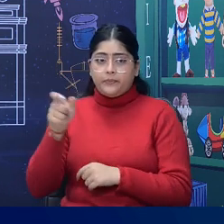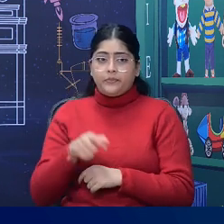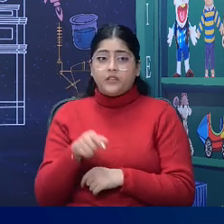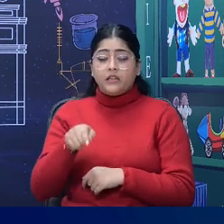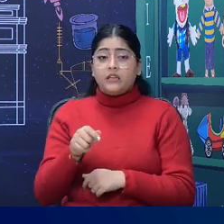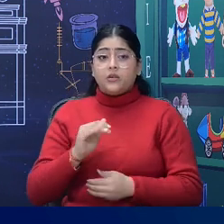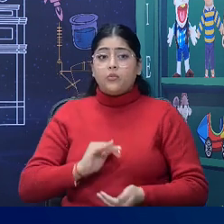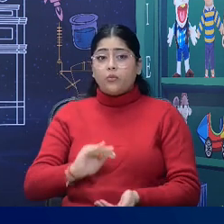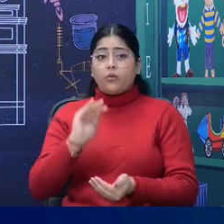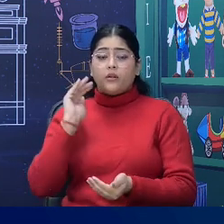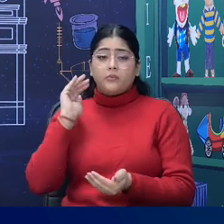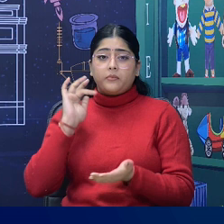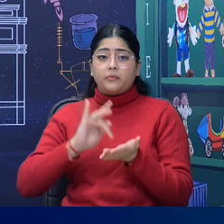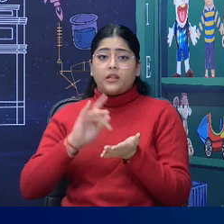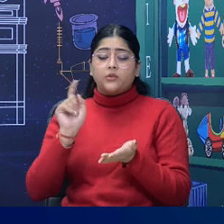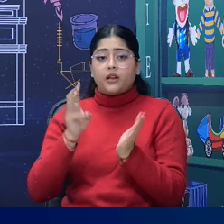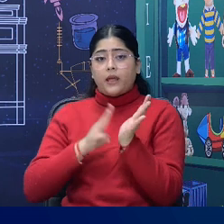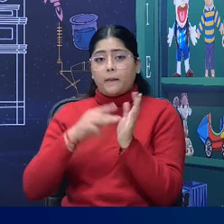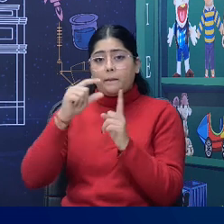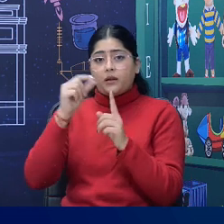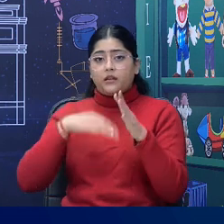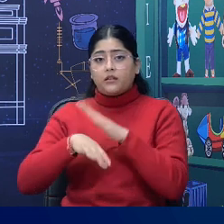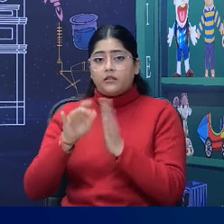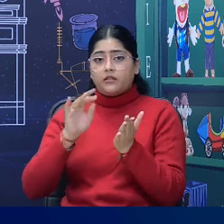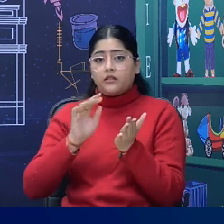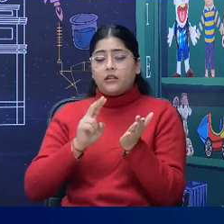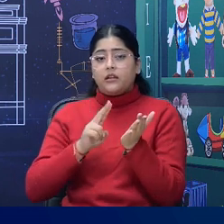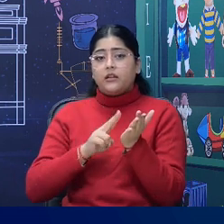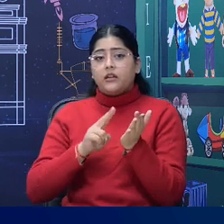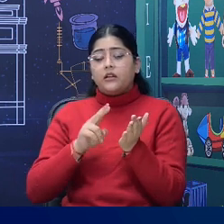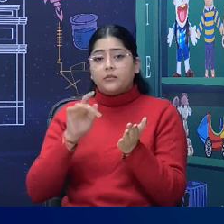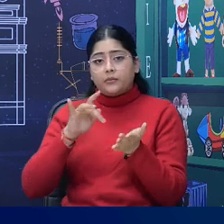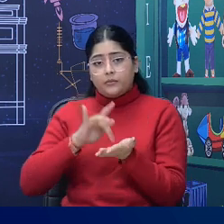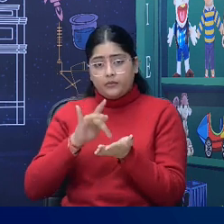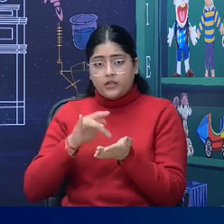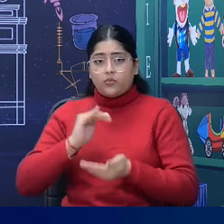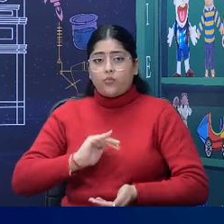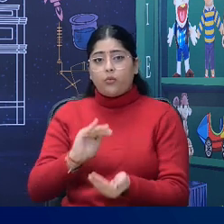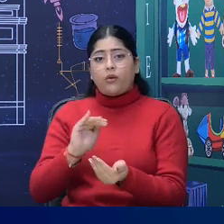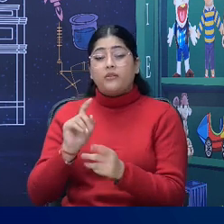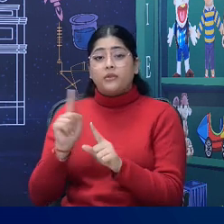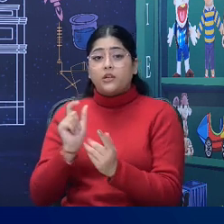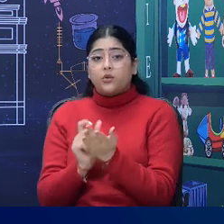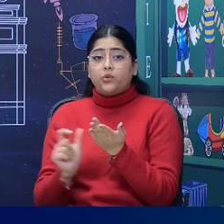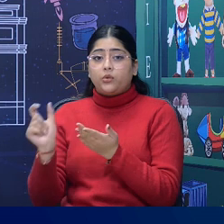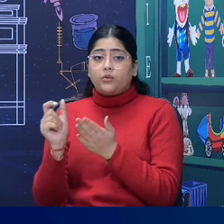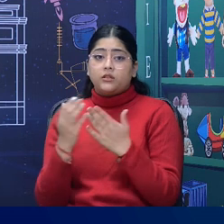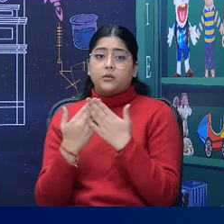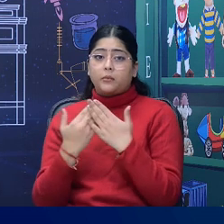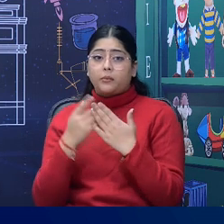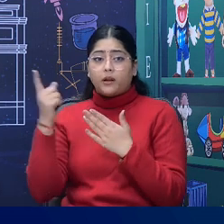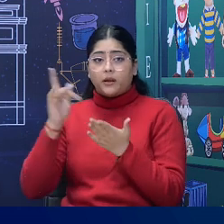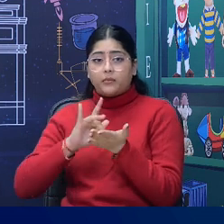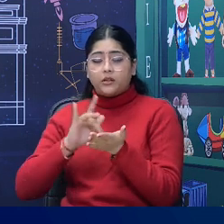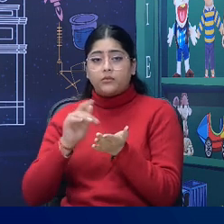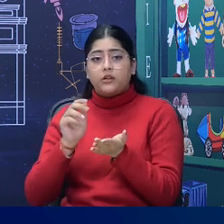मध्य प्रदेश में हुआ इनकी शिक्षा नागपुर विश्वविद्यालय से हिंदी में एमए की और साहित्यिक पत्रिका वसुदा से भी आप जुड़े रहे उल्लेखनीय रचनाएं इनकी